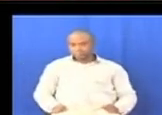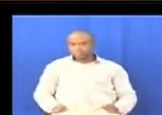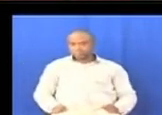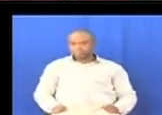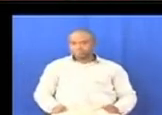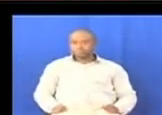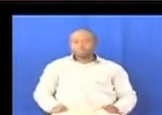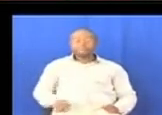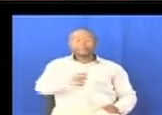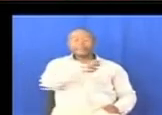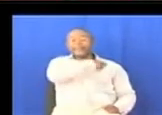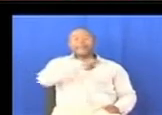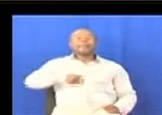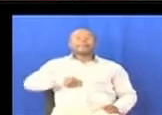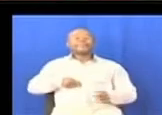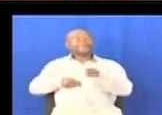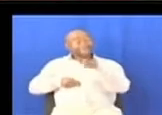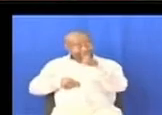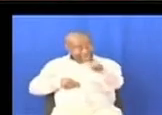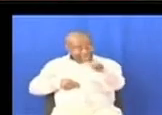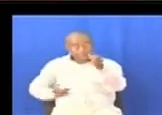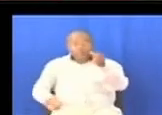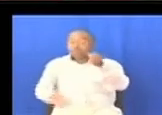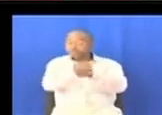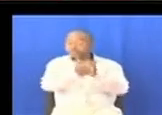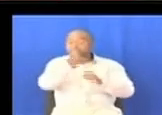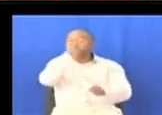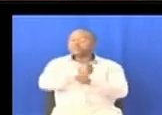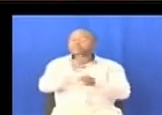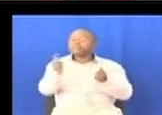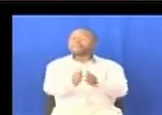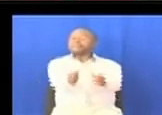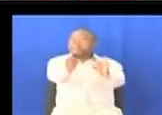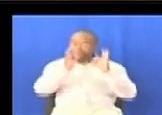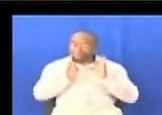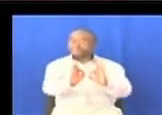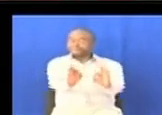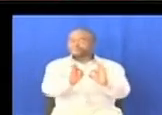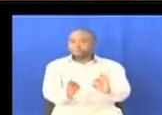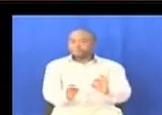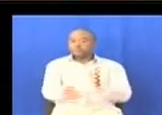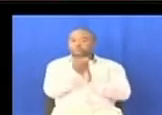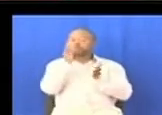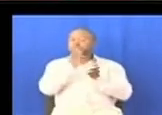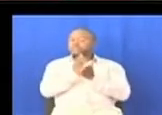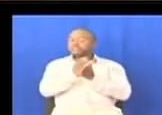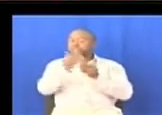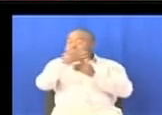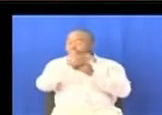Rais amefanya jambo la maana kabisa kuhakikisha kwamba nchi haifungwi.